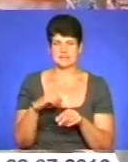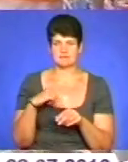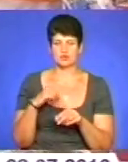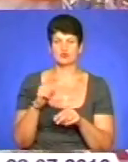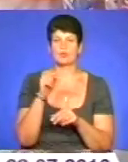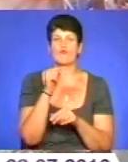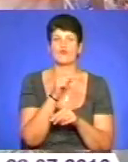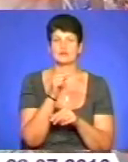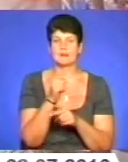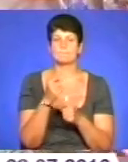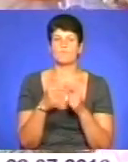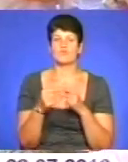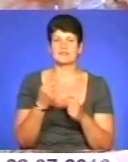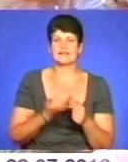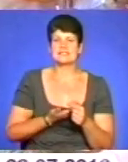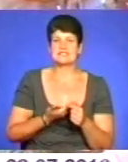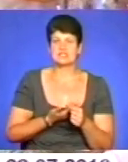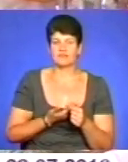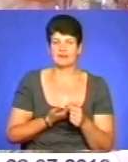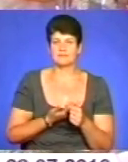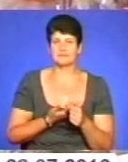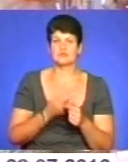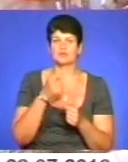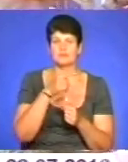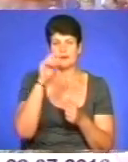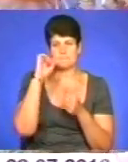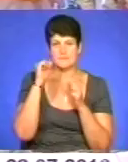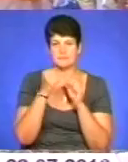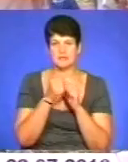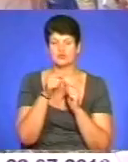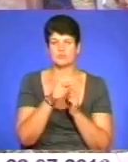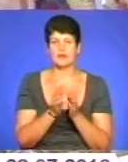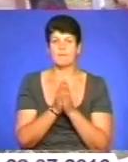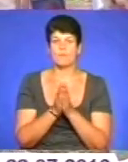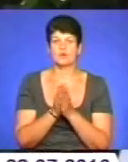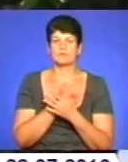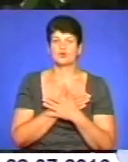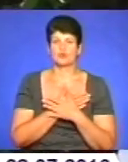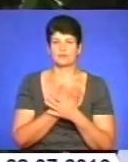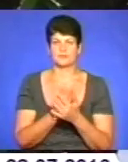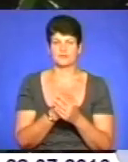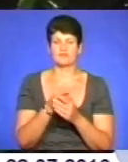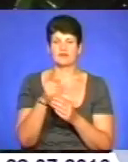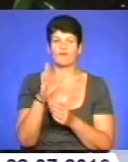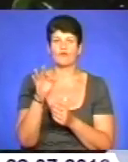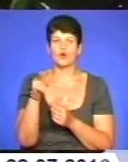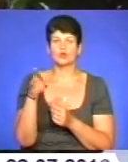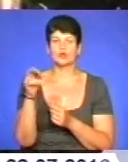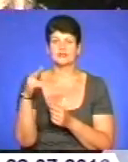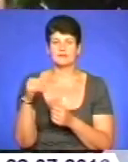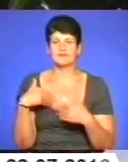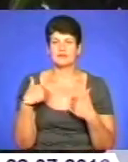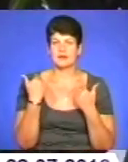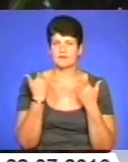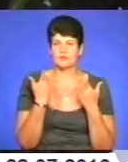вони повертались живими, щоб вони там пам'ятали, що ми за них молимось і любимо їх. Ви, Володимир, вітаємо вас з іменинами, здоров'я